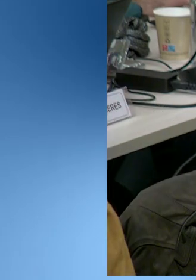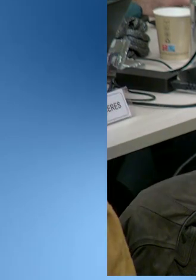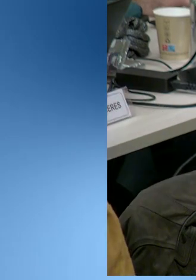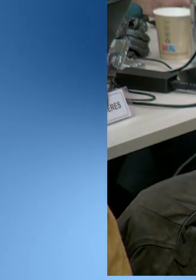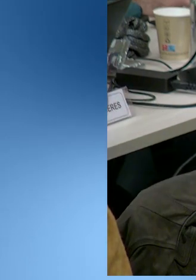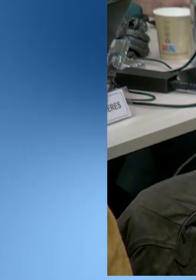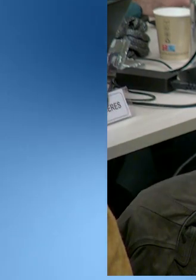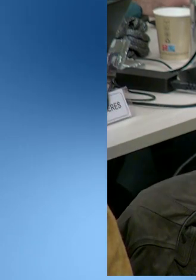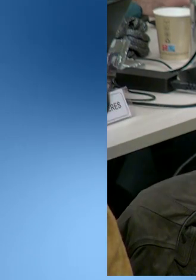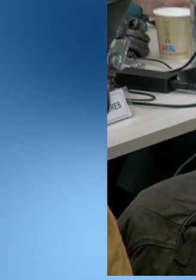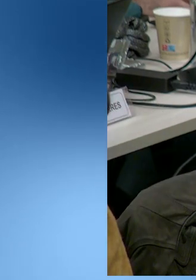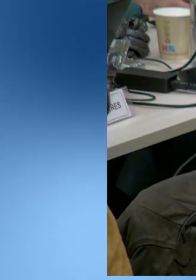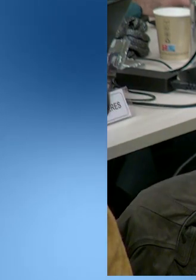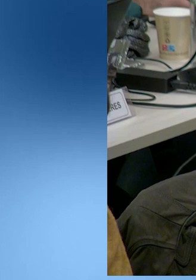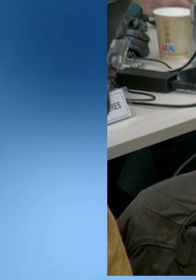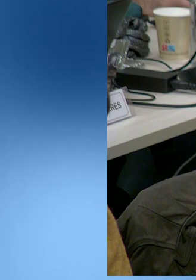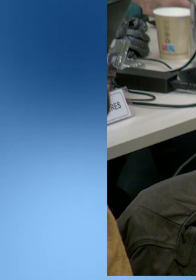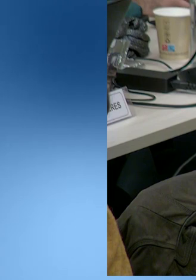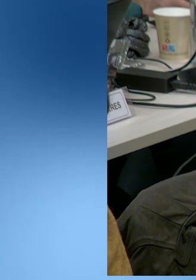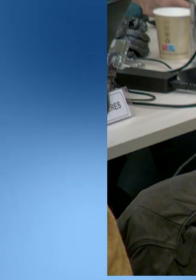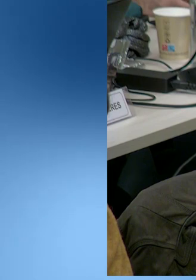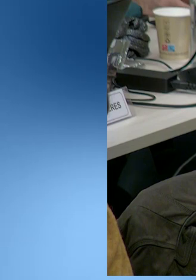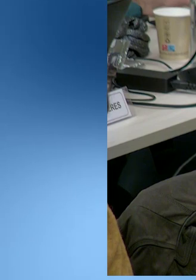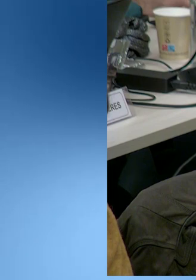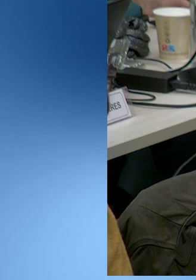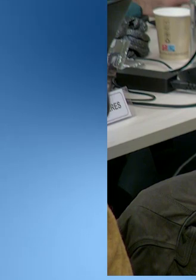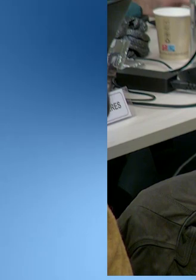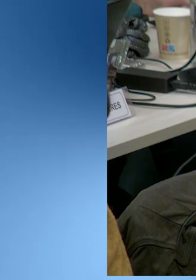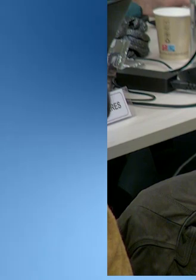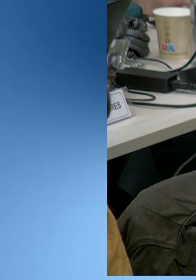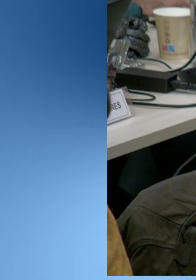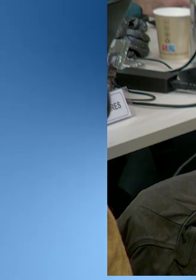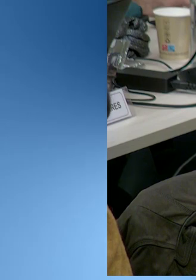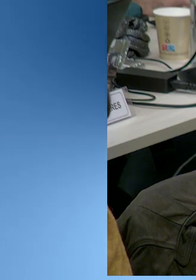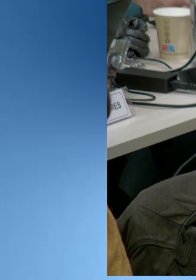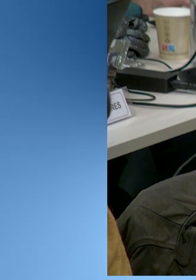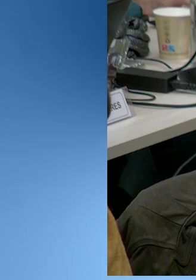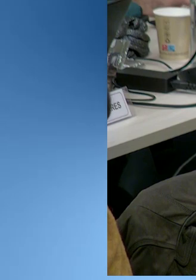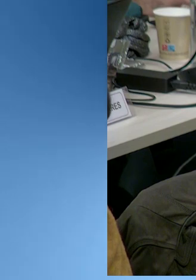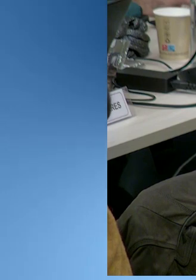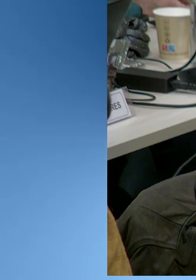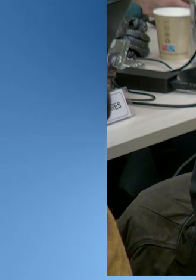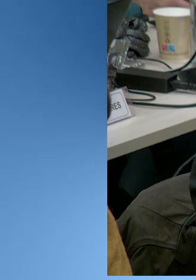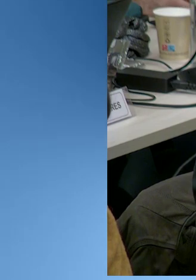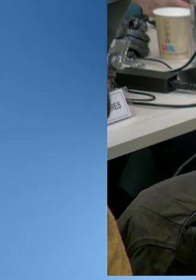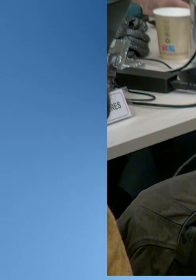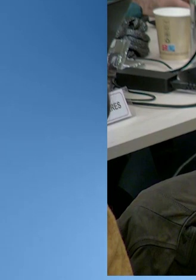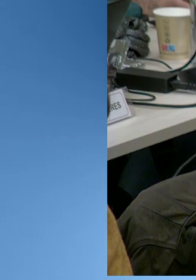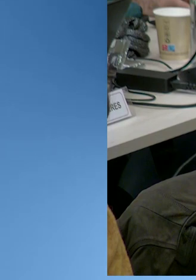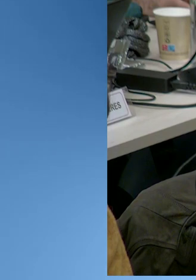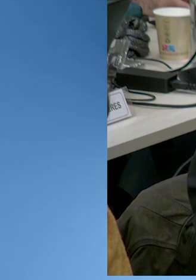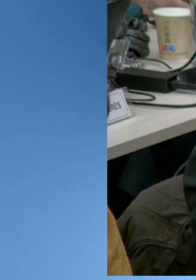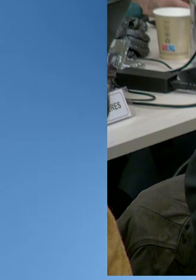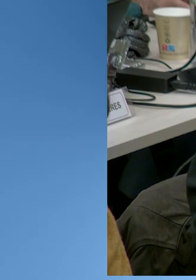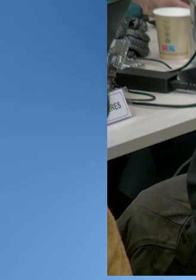choix des choix qui ont été fait de manière objective et rigoureuse sur la base de cette notation elle-même établie sur la base des